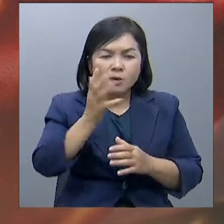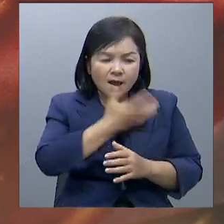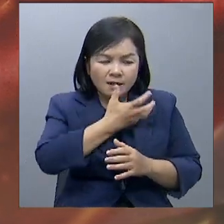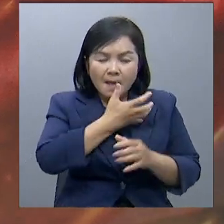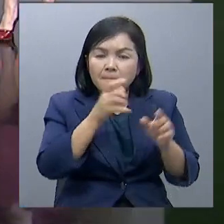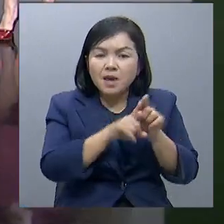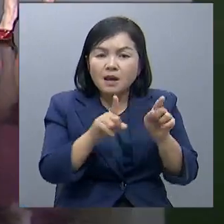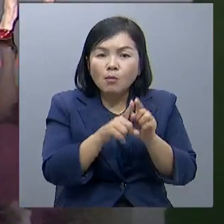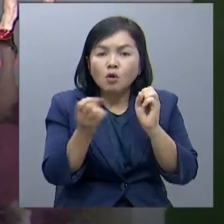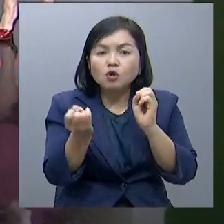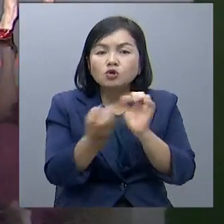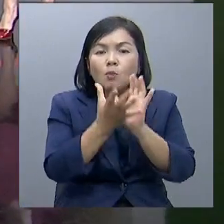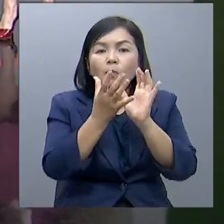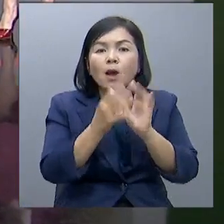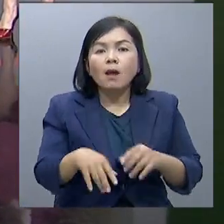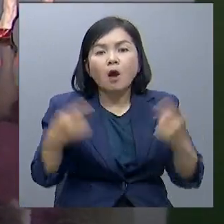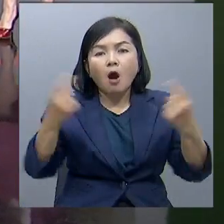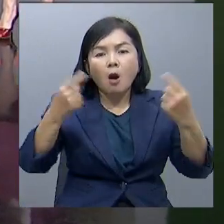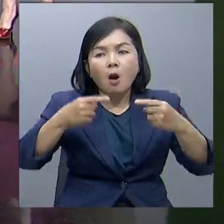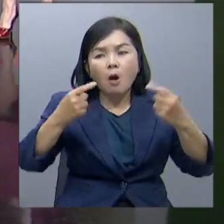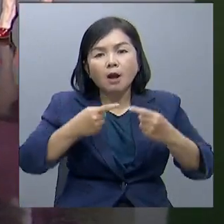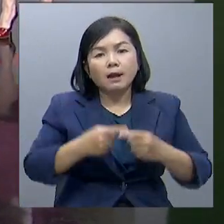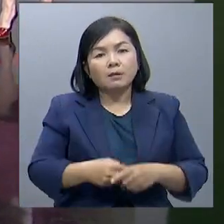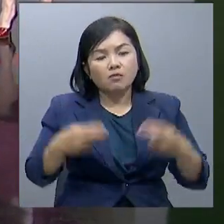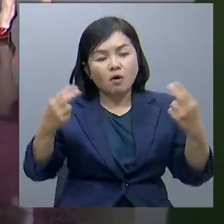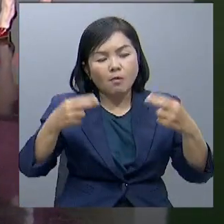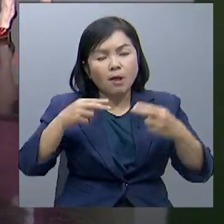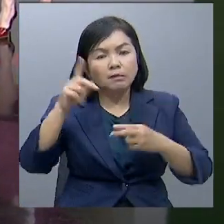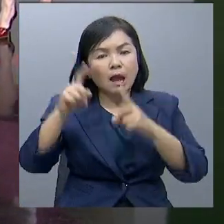กลายเป็นวัฏจักรนองเลือดที่ไม่รู้จบค่ะค่ะขอบคุณค่ะ